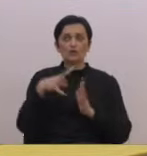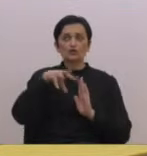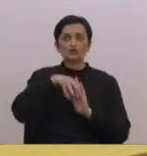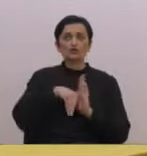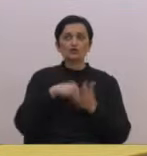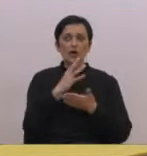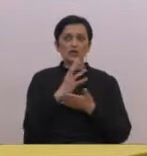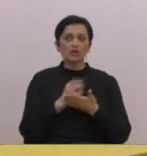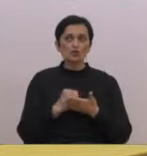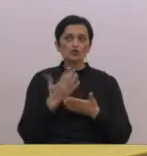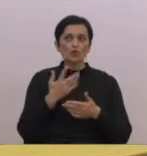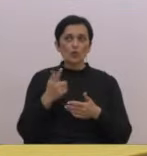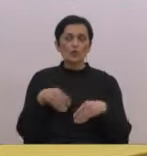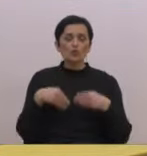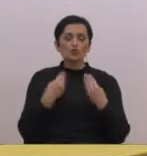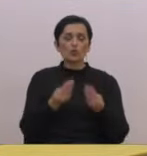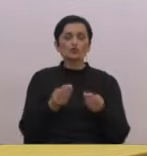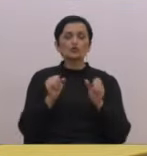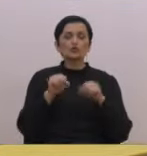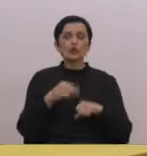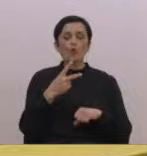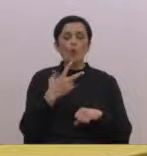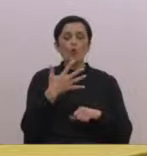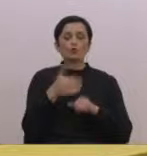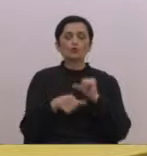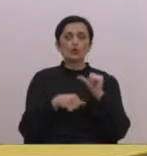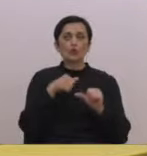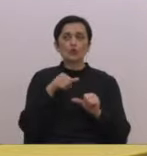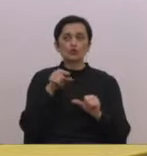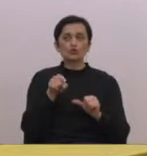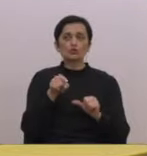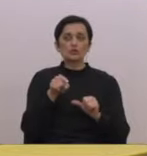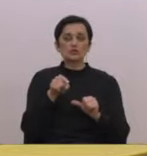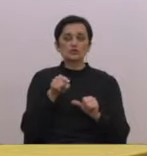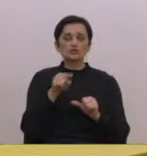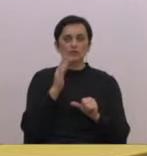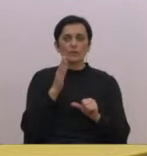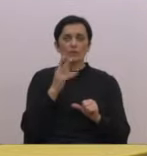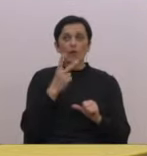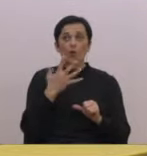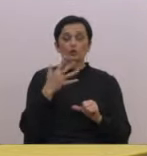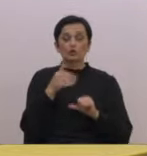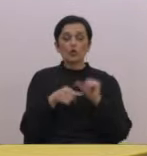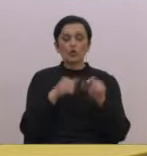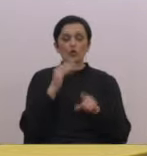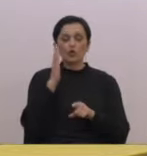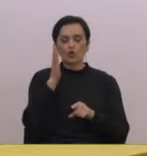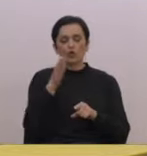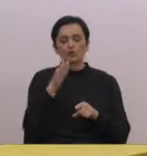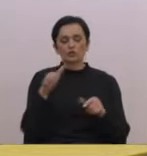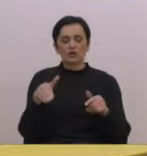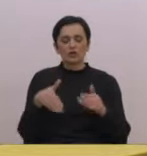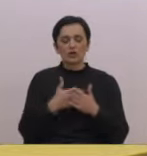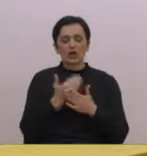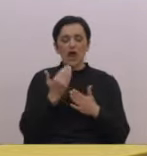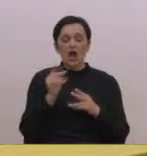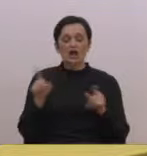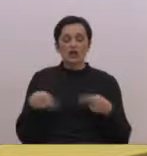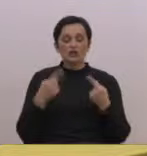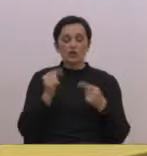რესურსები, რომელიც მოგცემ საშუალებას, რომ 25 წელისთვის აქაც კონდეს 25 წელს კონდეს აქაც განახლებული